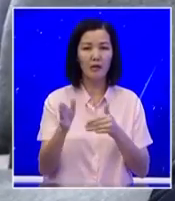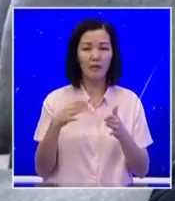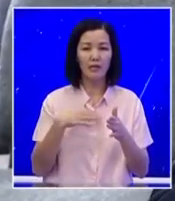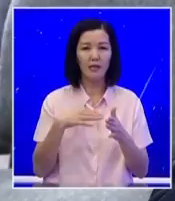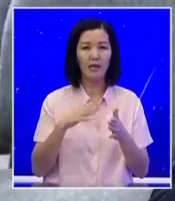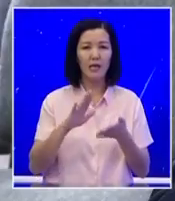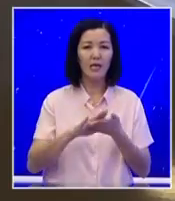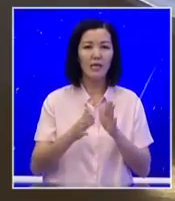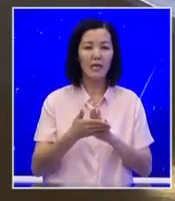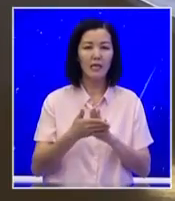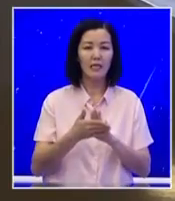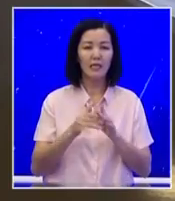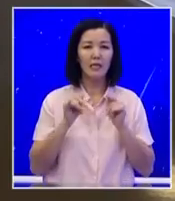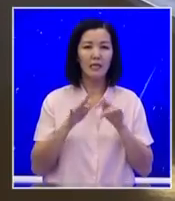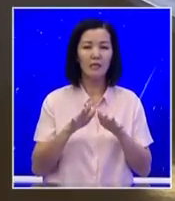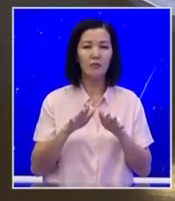алынып тасталды.